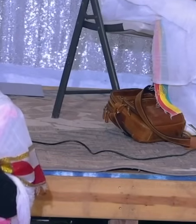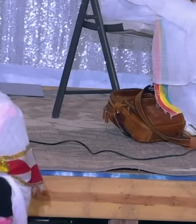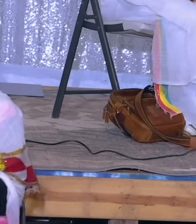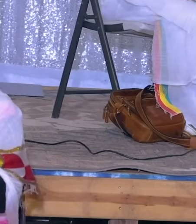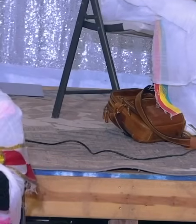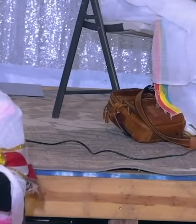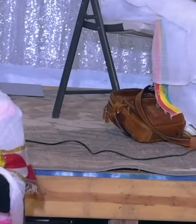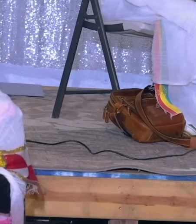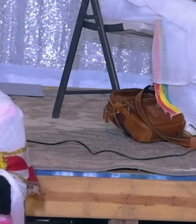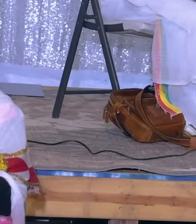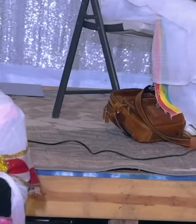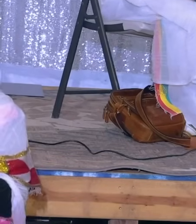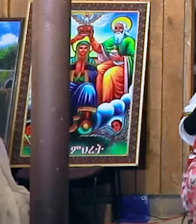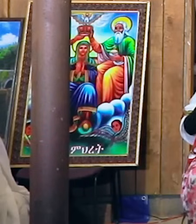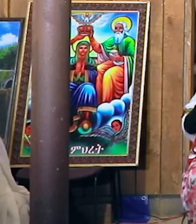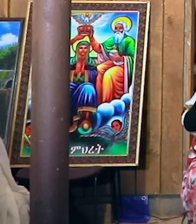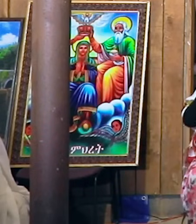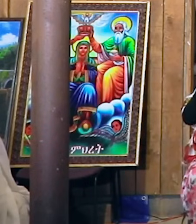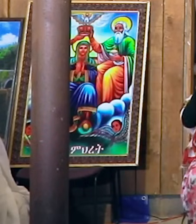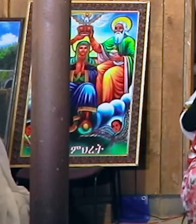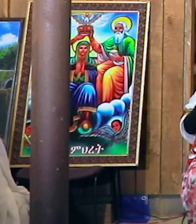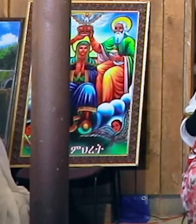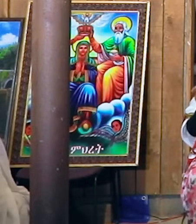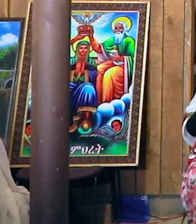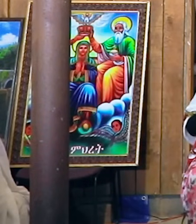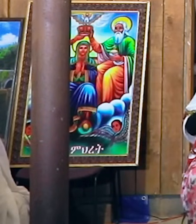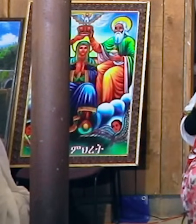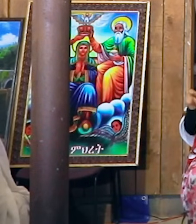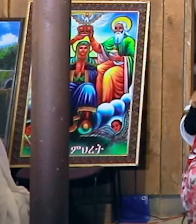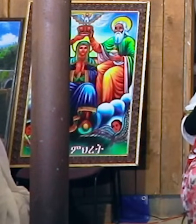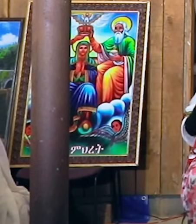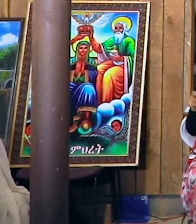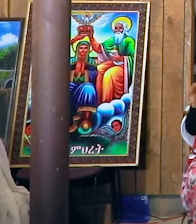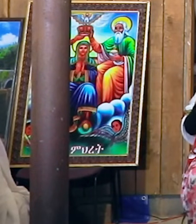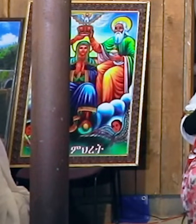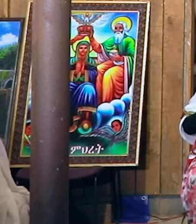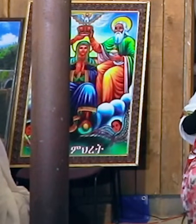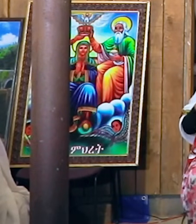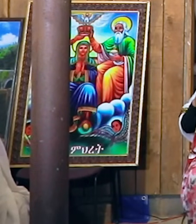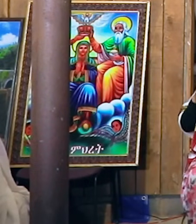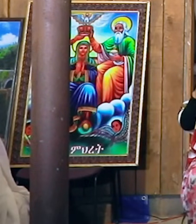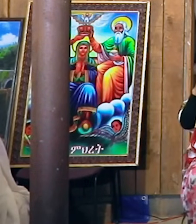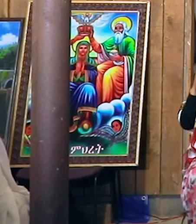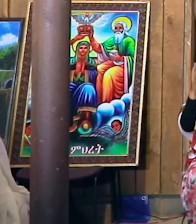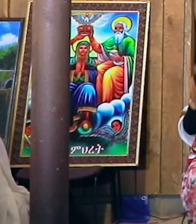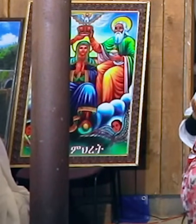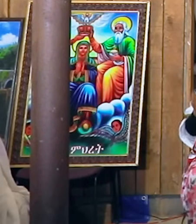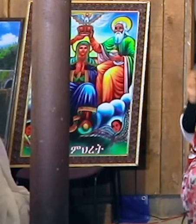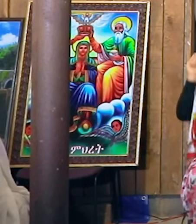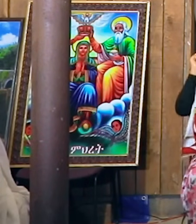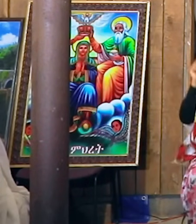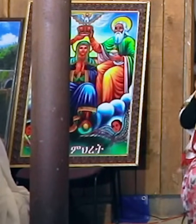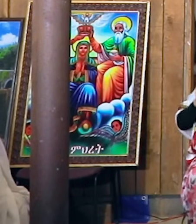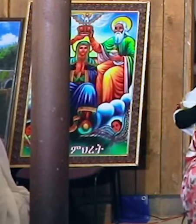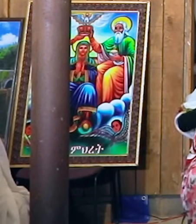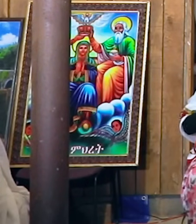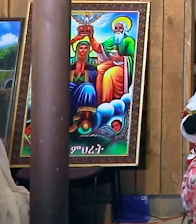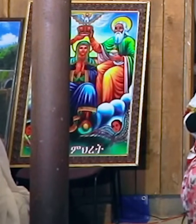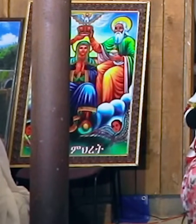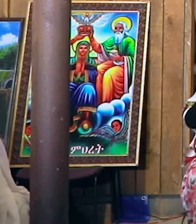ጥያቄው በአድራሻ እኔ ነኝ የተጠየቅኩት። ይሁን እንጂ ደግሞ መምህር ወንድማችን ብርሃኑም